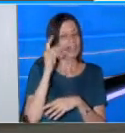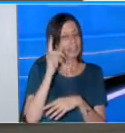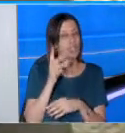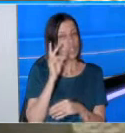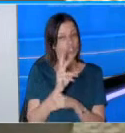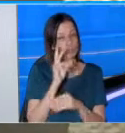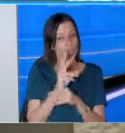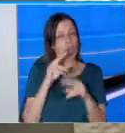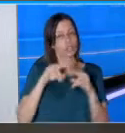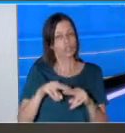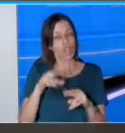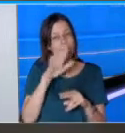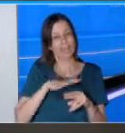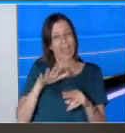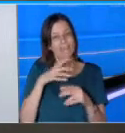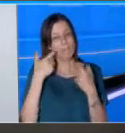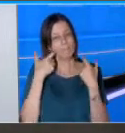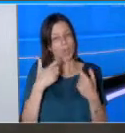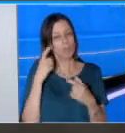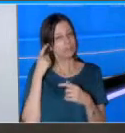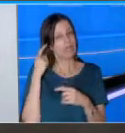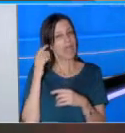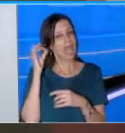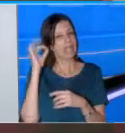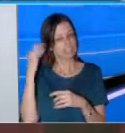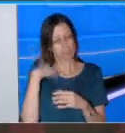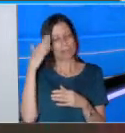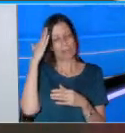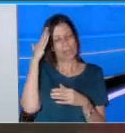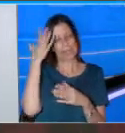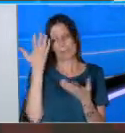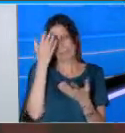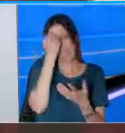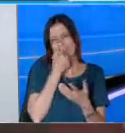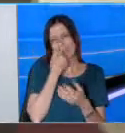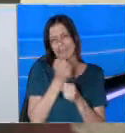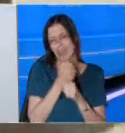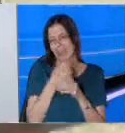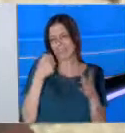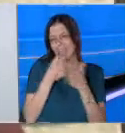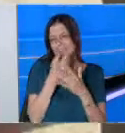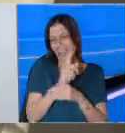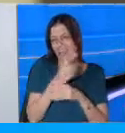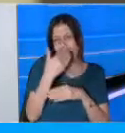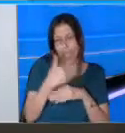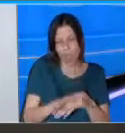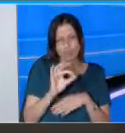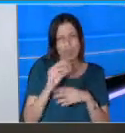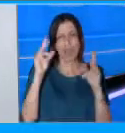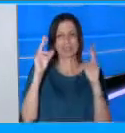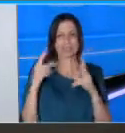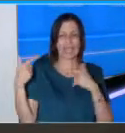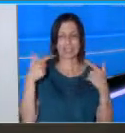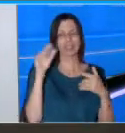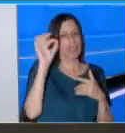לשמור, להישאר במרחבים המוגנים כשצריך להישמע לאזעקות, כי אנחנו מכירים איך חמאס פועל עד לרגע האחרון של הפסקת אש, עדיין יש